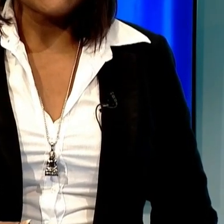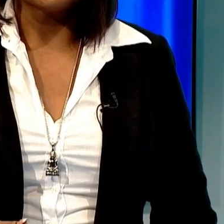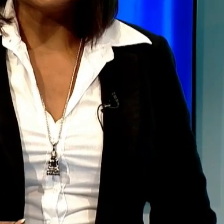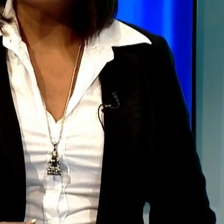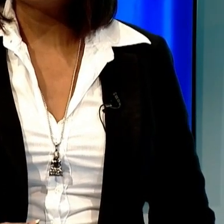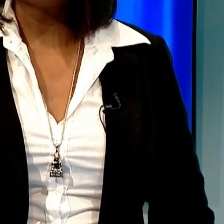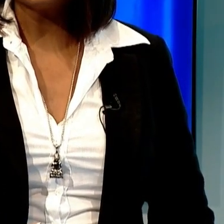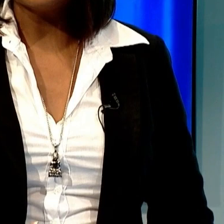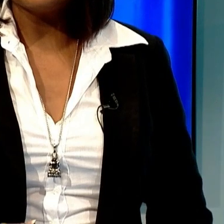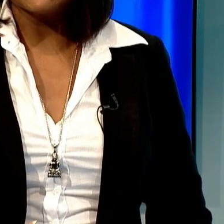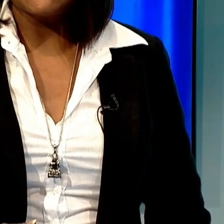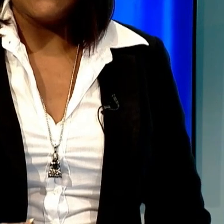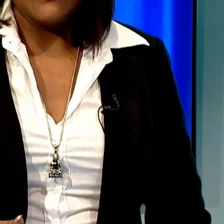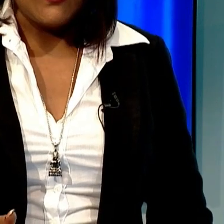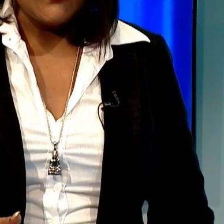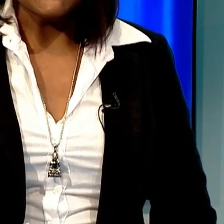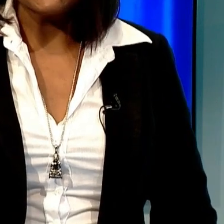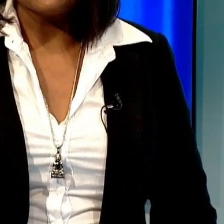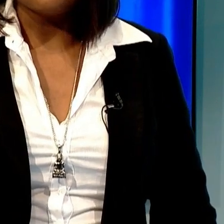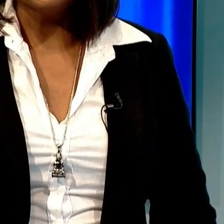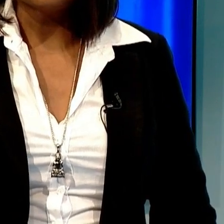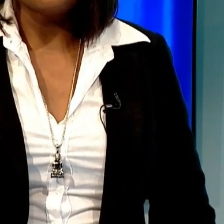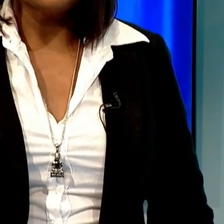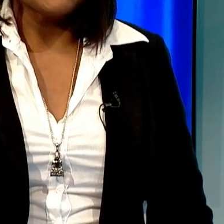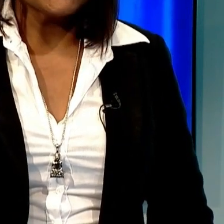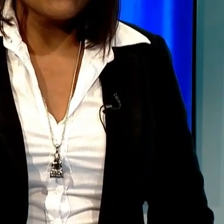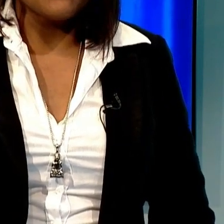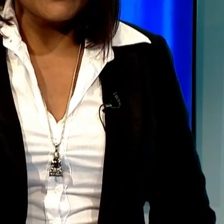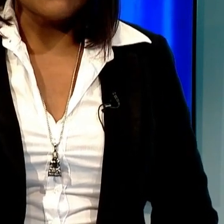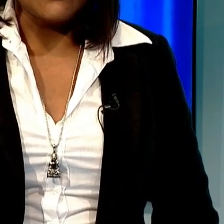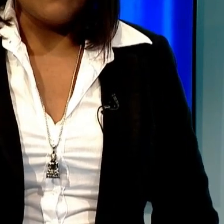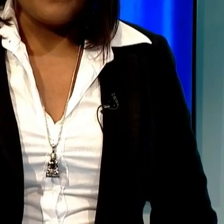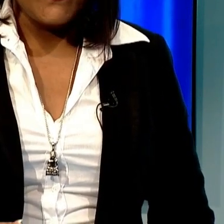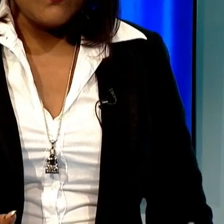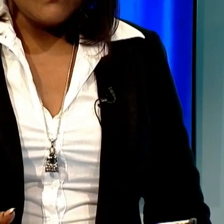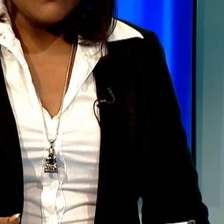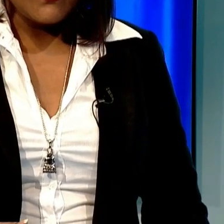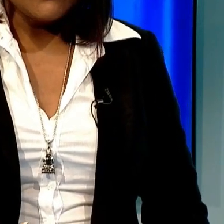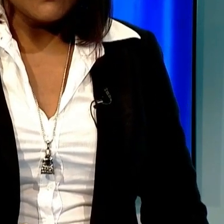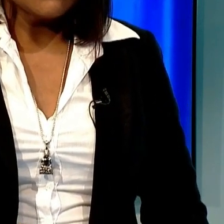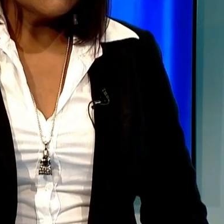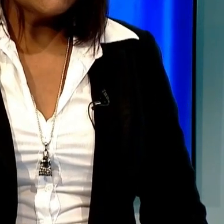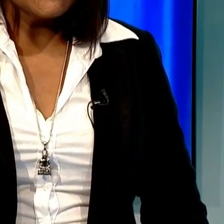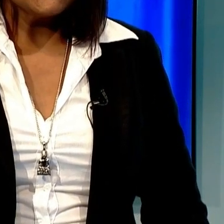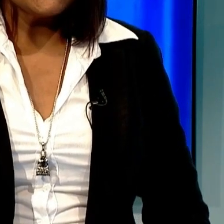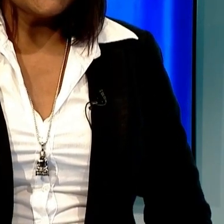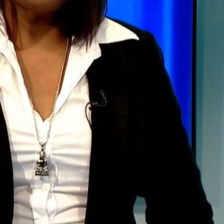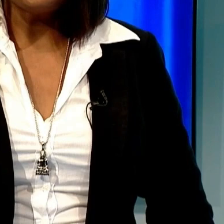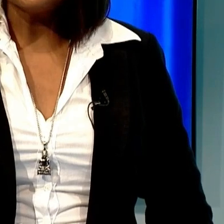Sociale Zaken en Volkshuisvesting gisteren op de COVID-persconferentie. Ze